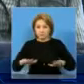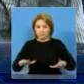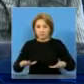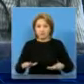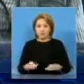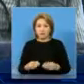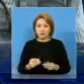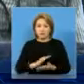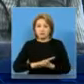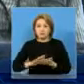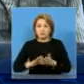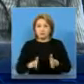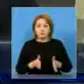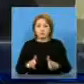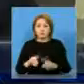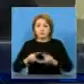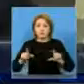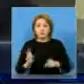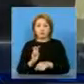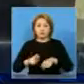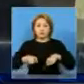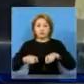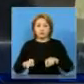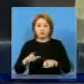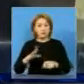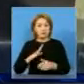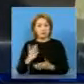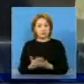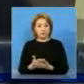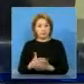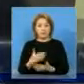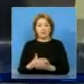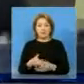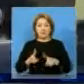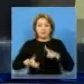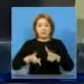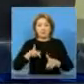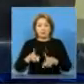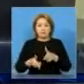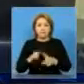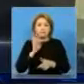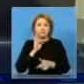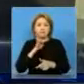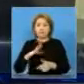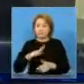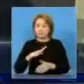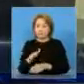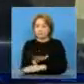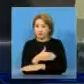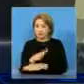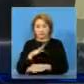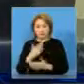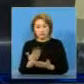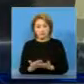құрғақ жолмен мектепке жүгіріп келетін жағдай болса, біз келіншектеріміз әдемі бір туфли киіп, жаңағы балаларды қыдыртатын жағдай